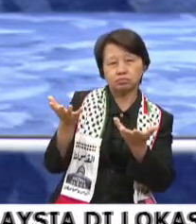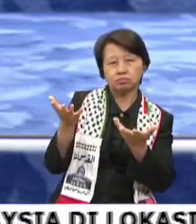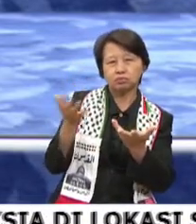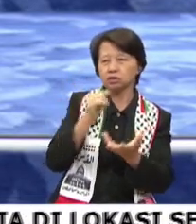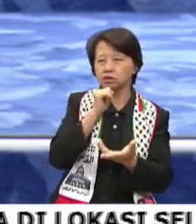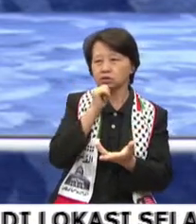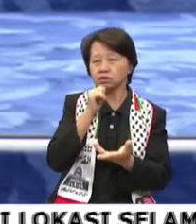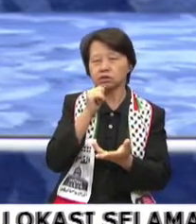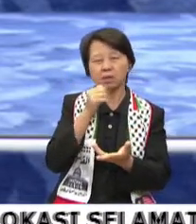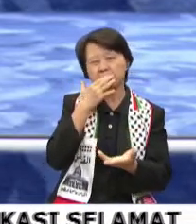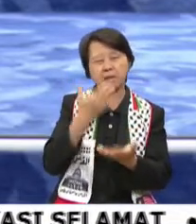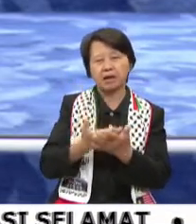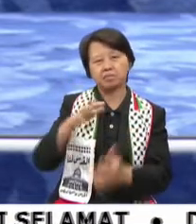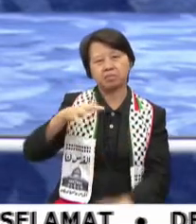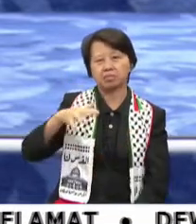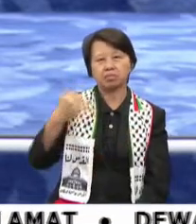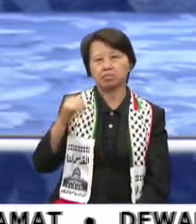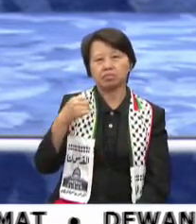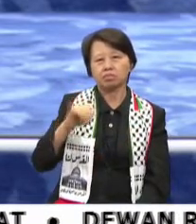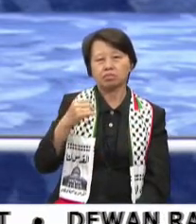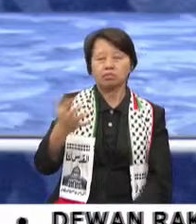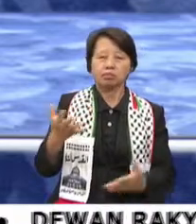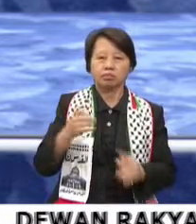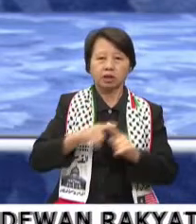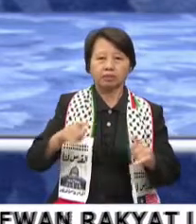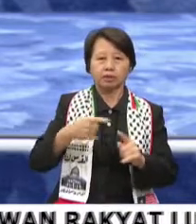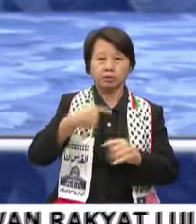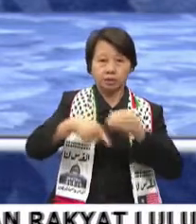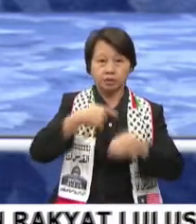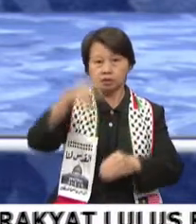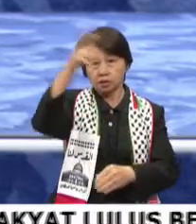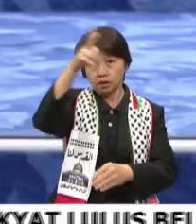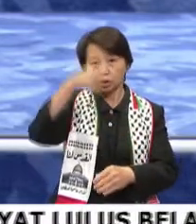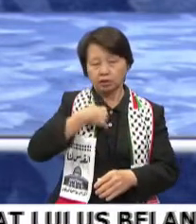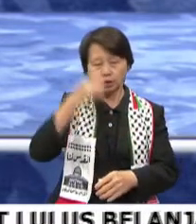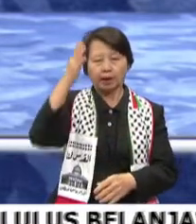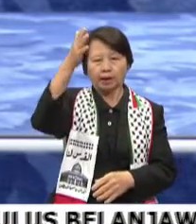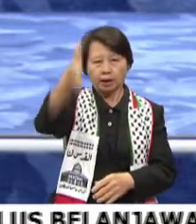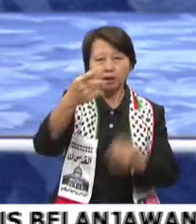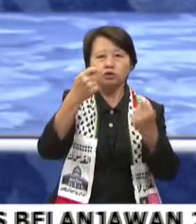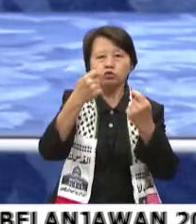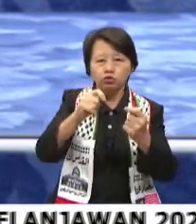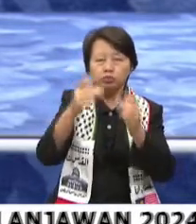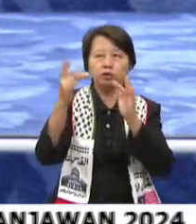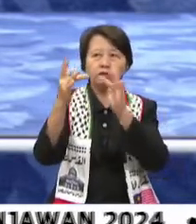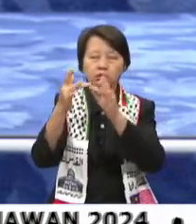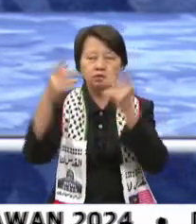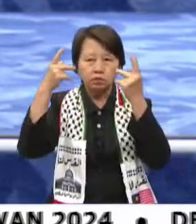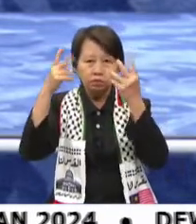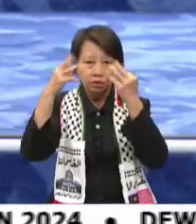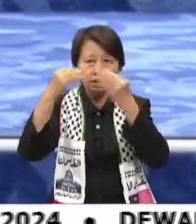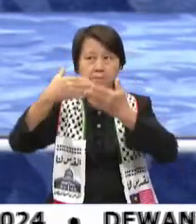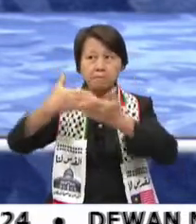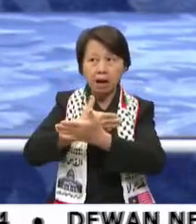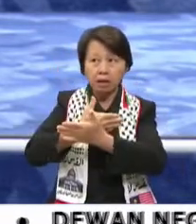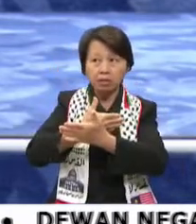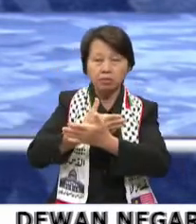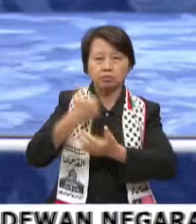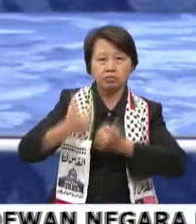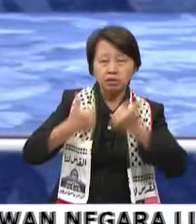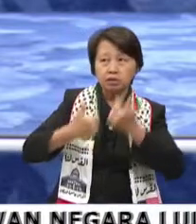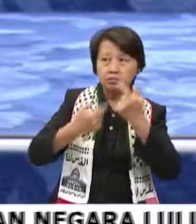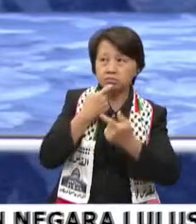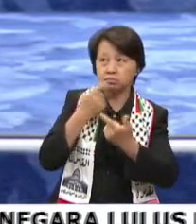H menggalakkan wimanapun dari segi kerajaan Saya akan hubungi ee perdana menteri yang baru sama ada dia